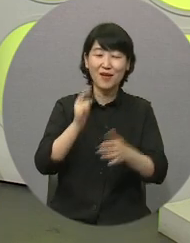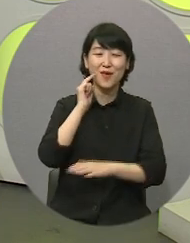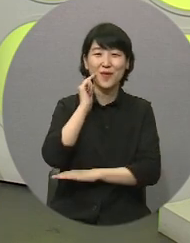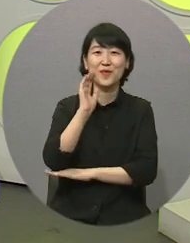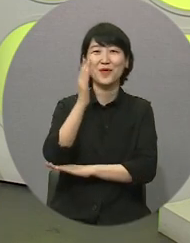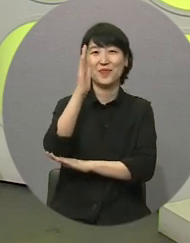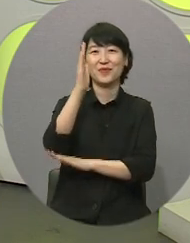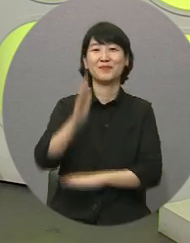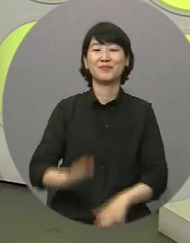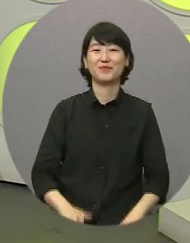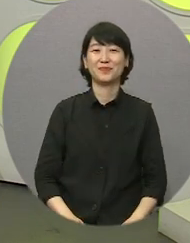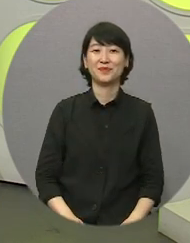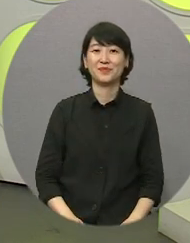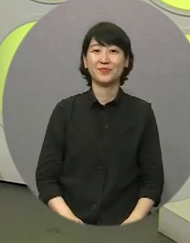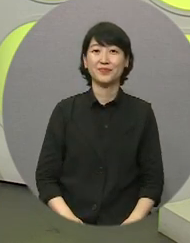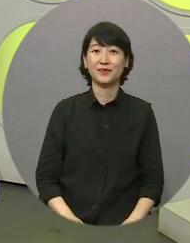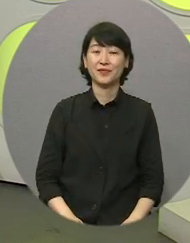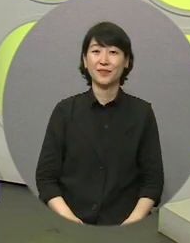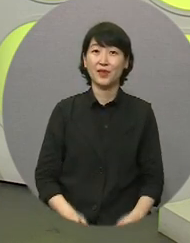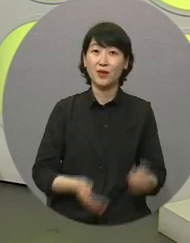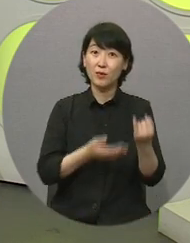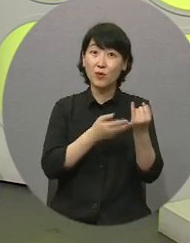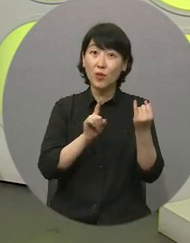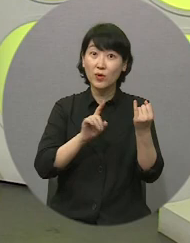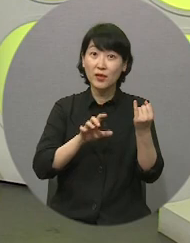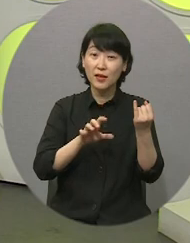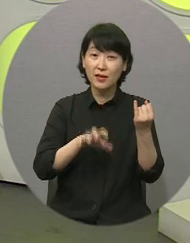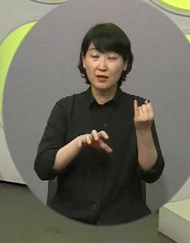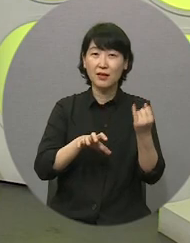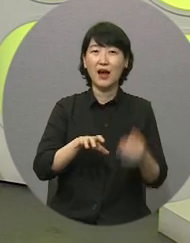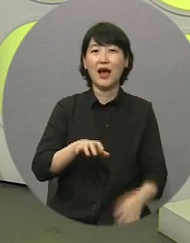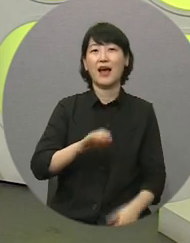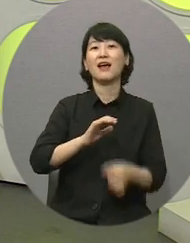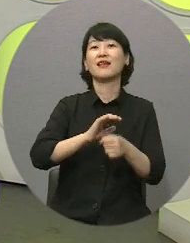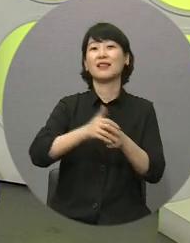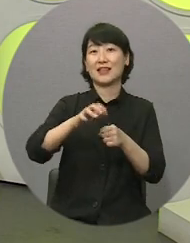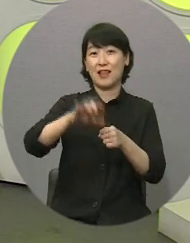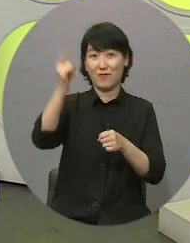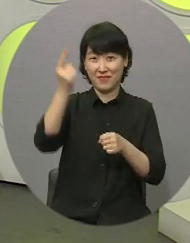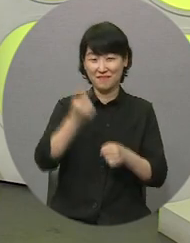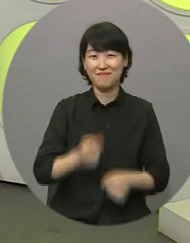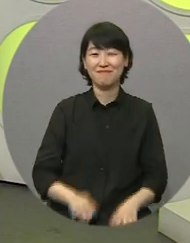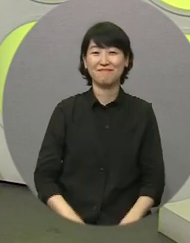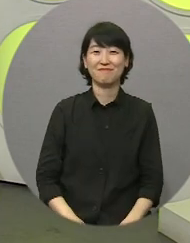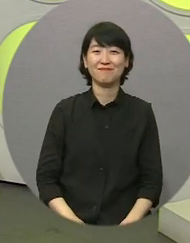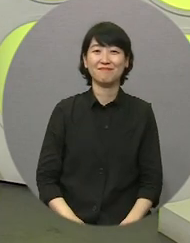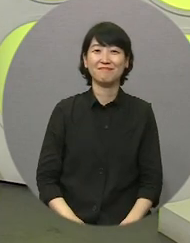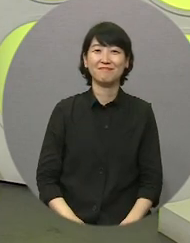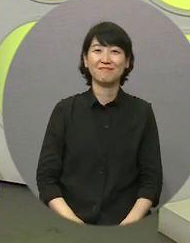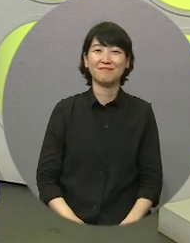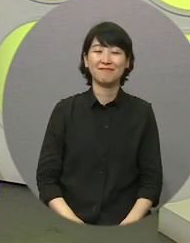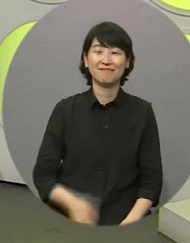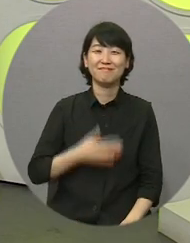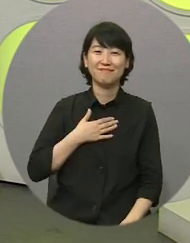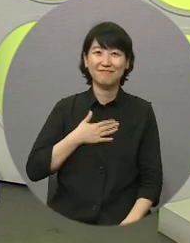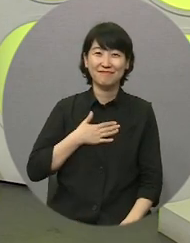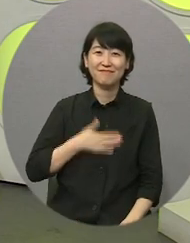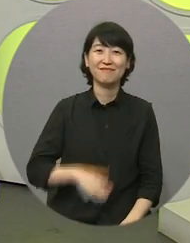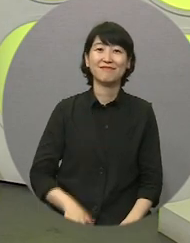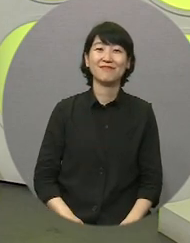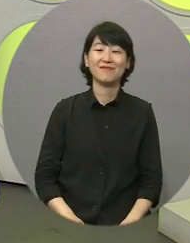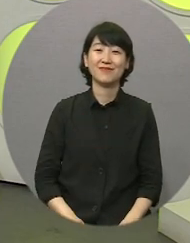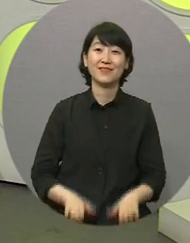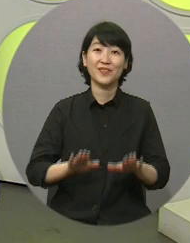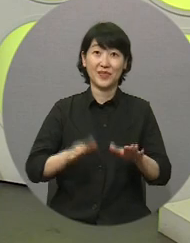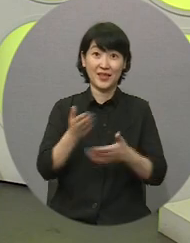우리 김미성 씨는 대구에서 네, 오신 저희, 거예요? 네, 대구에서 왔습니다. 아, 그렇군요. 알겠습니다. 오늘 이렇게